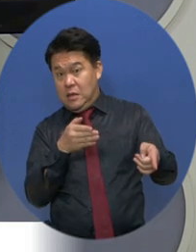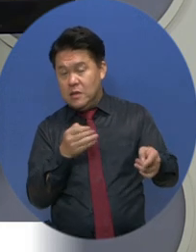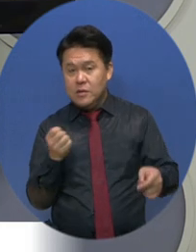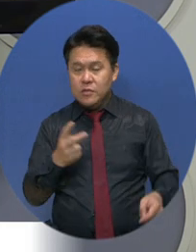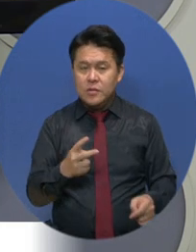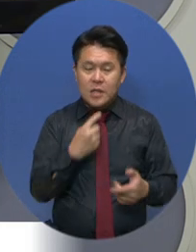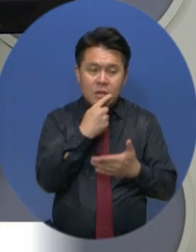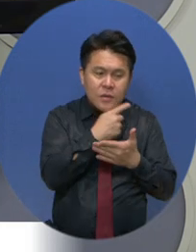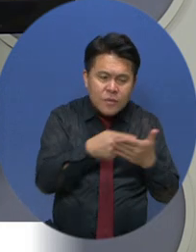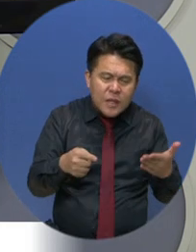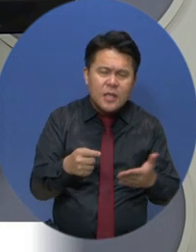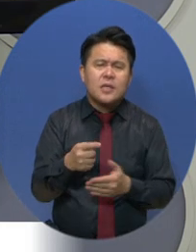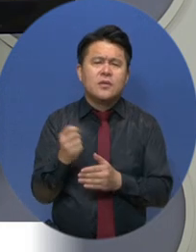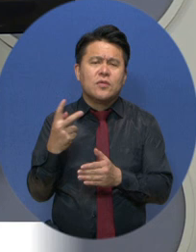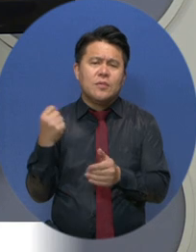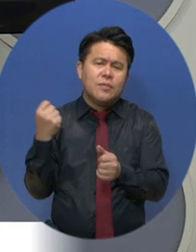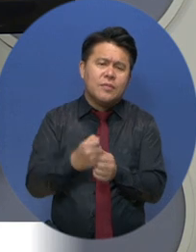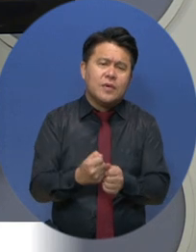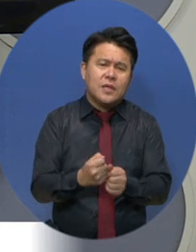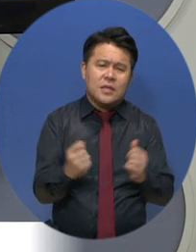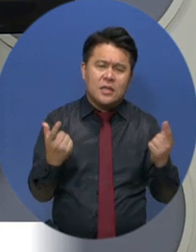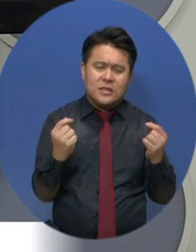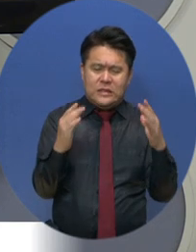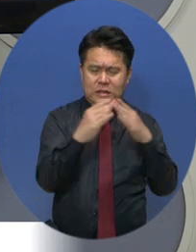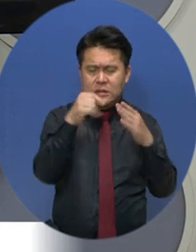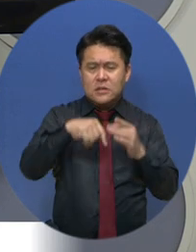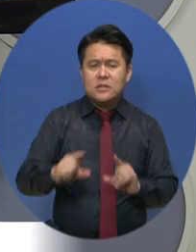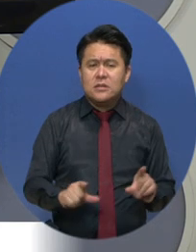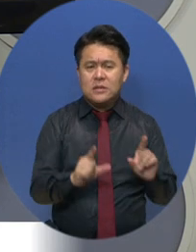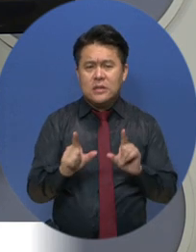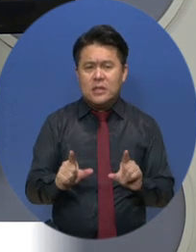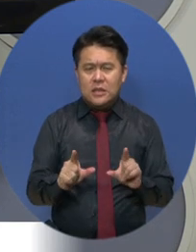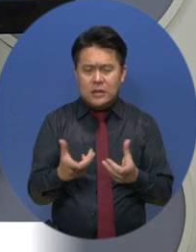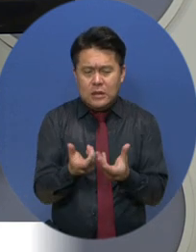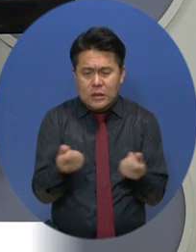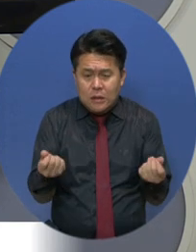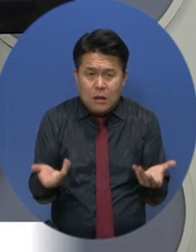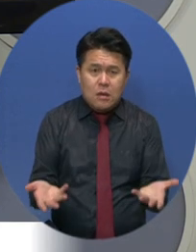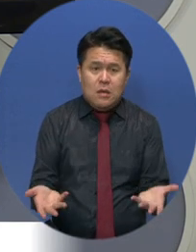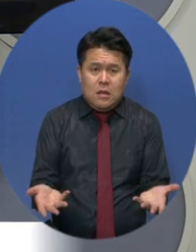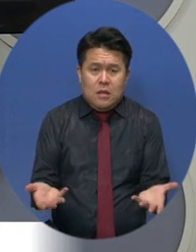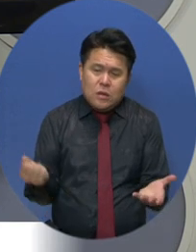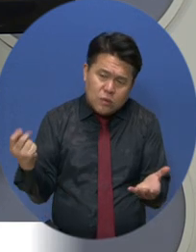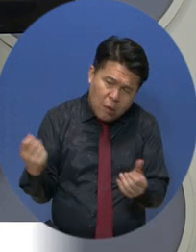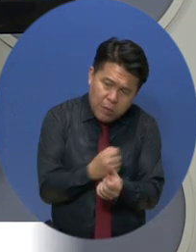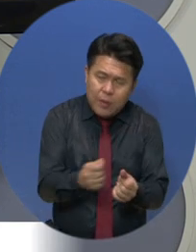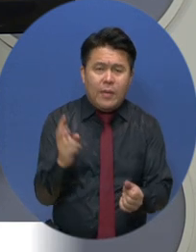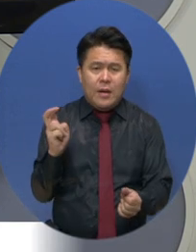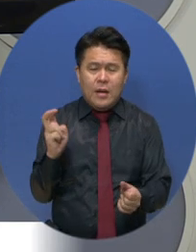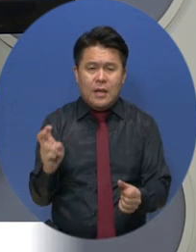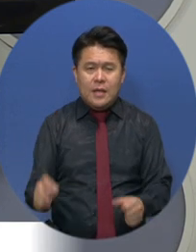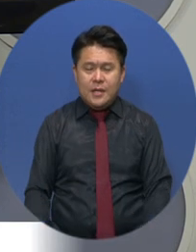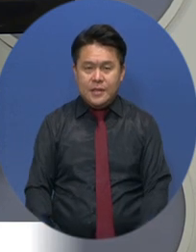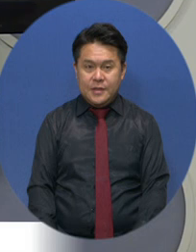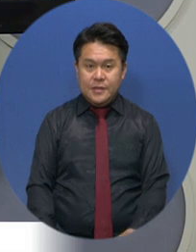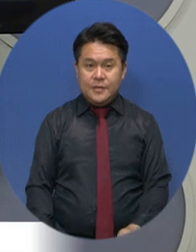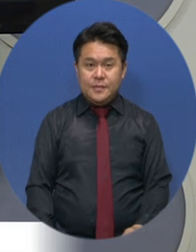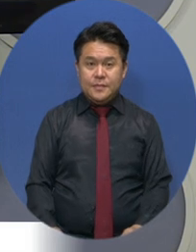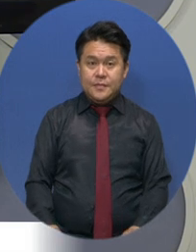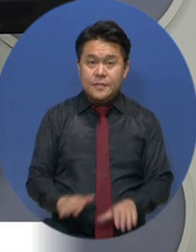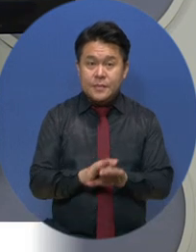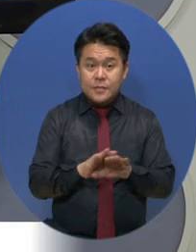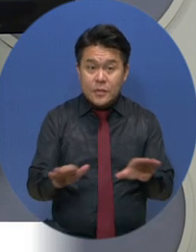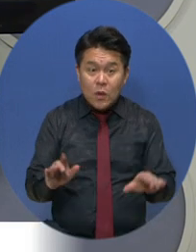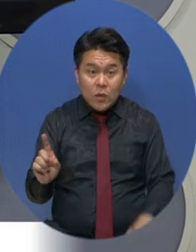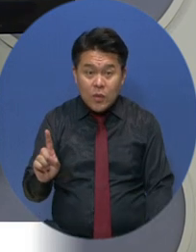피해자와 가해자가 항 군간 내에 살아간다는 점에서 경리가 없는 한 폭력이 재발할 수밖에 없습니다 해결